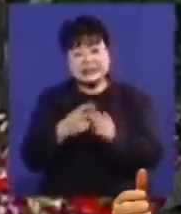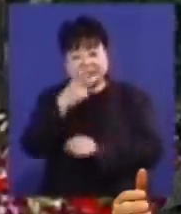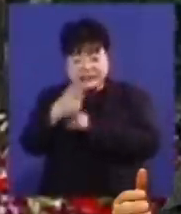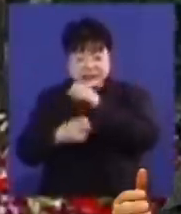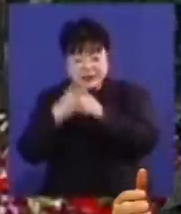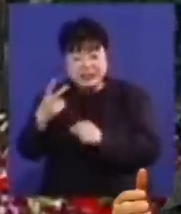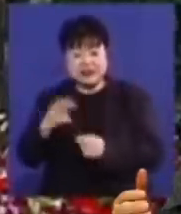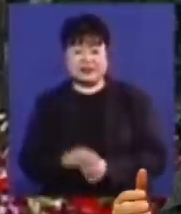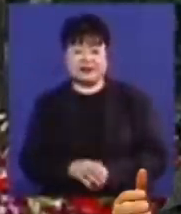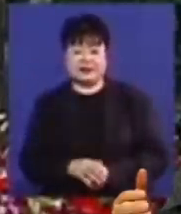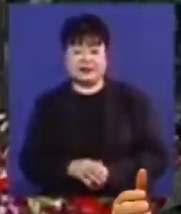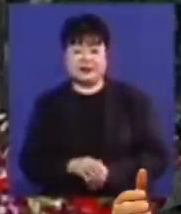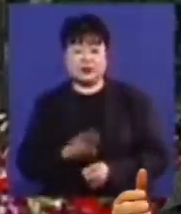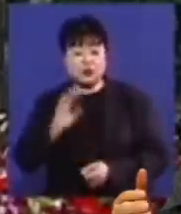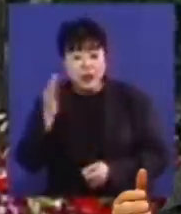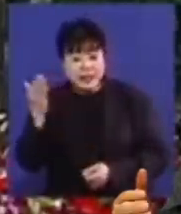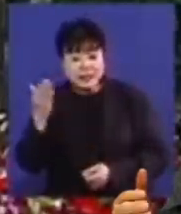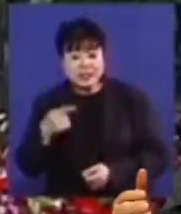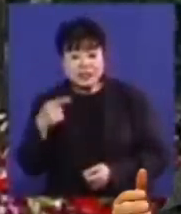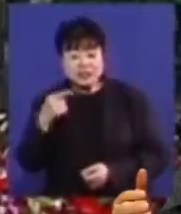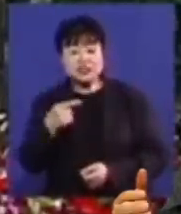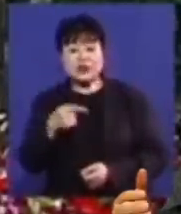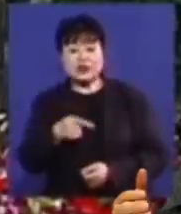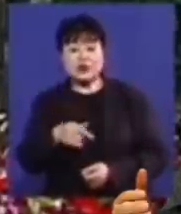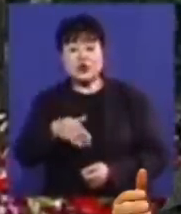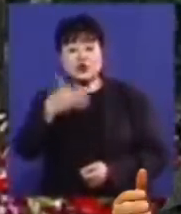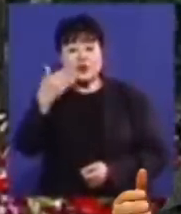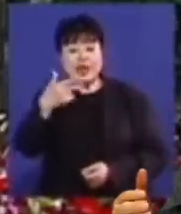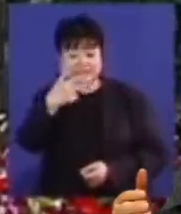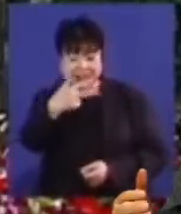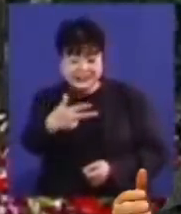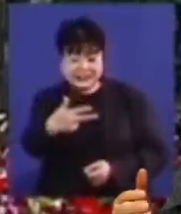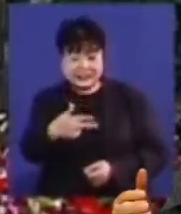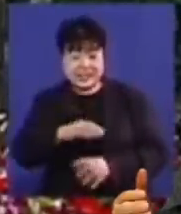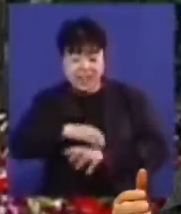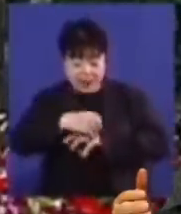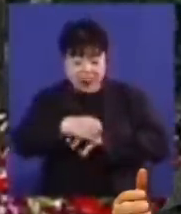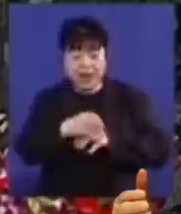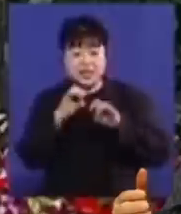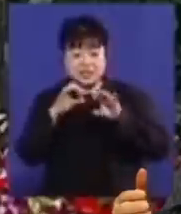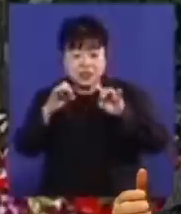되는 1907년에 해외 선교를 시작하여 지난